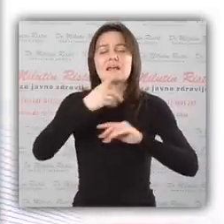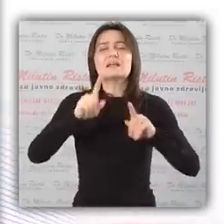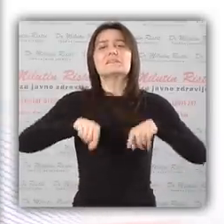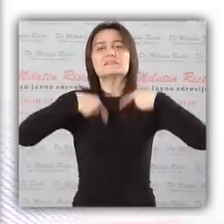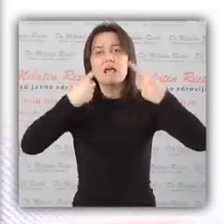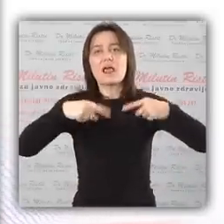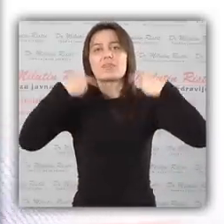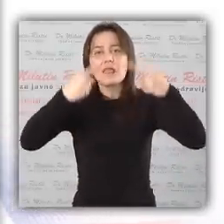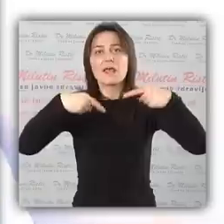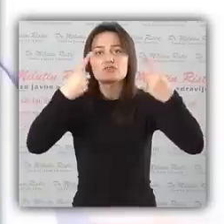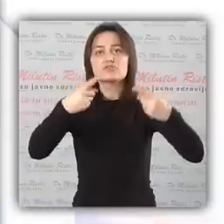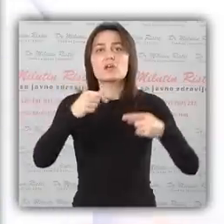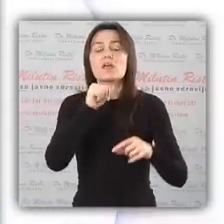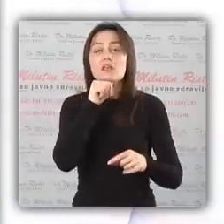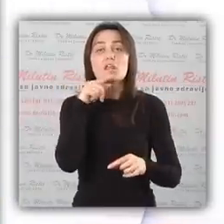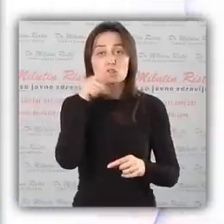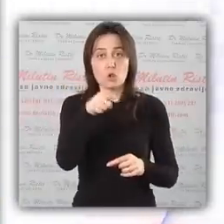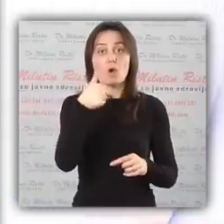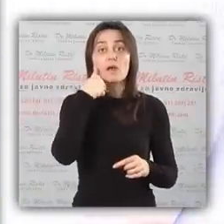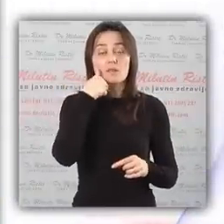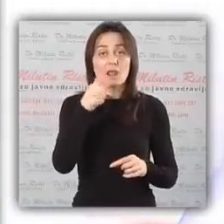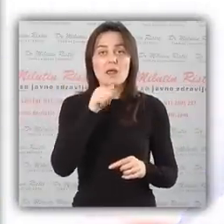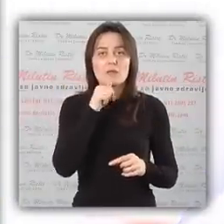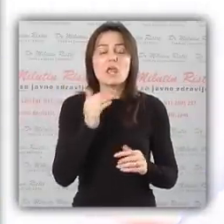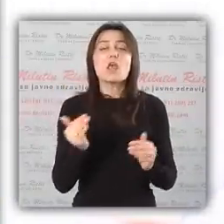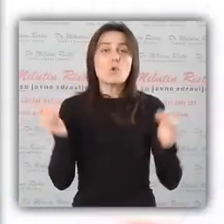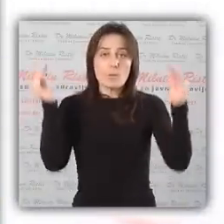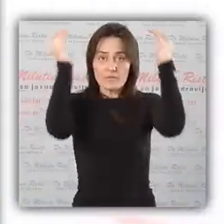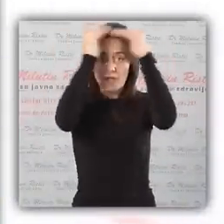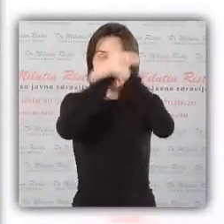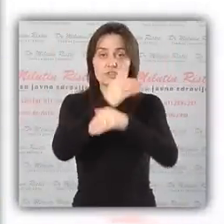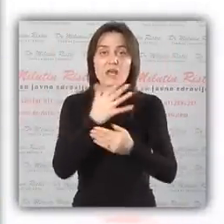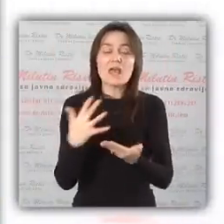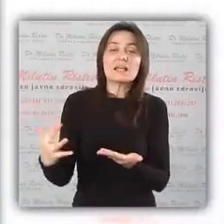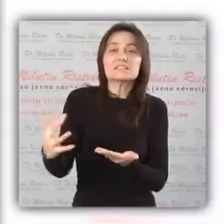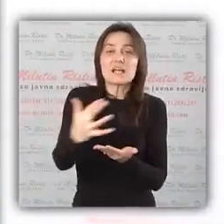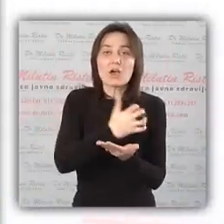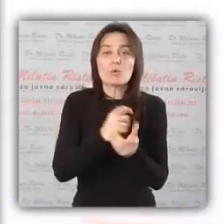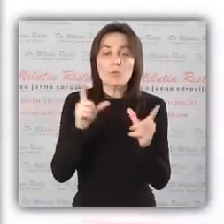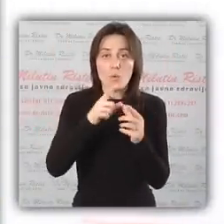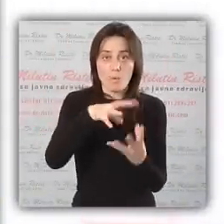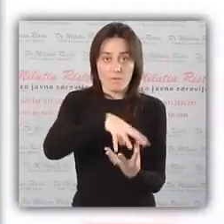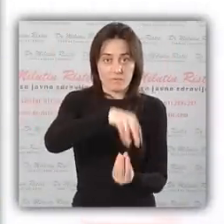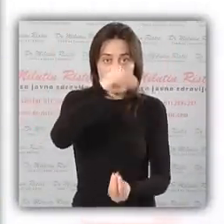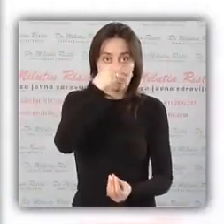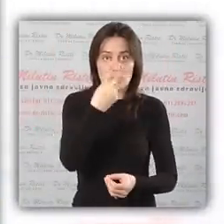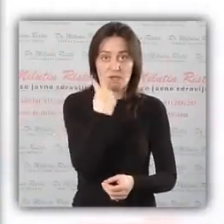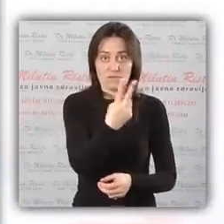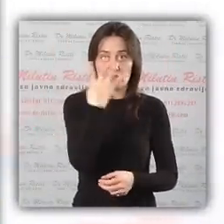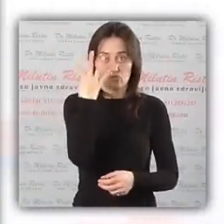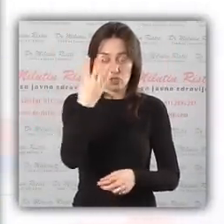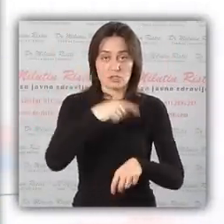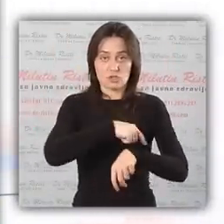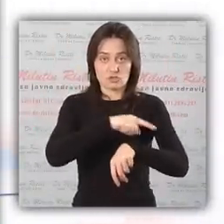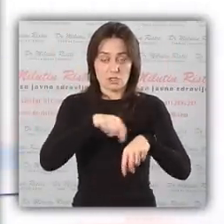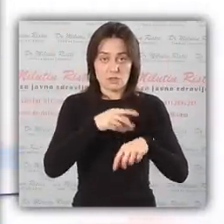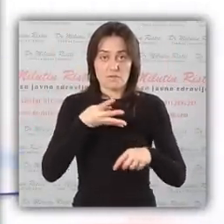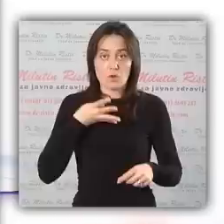odbaciti, a sve naredne urine i toga dana i tokom noći sakupiti u flašu